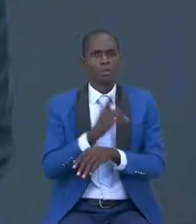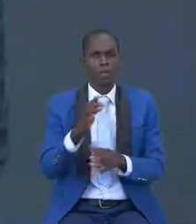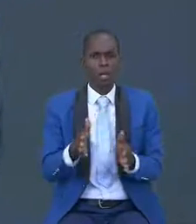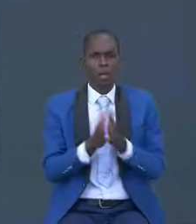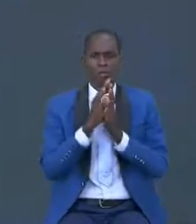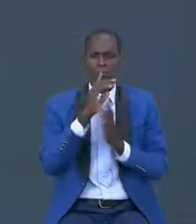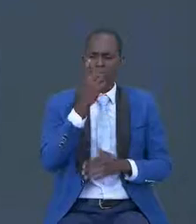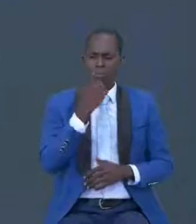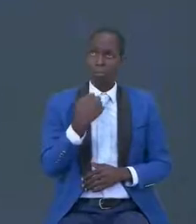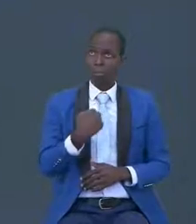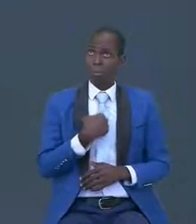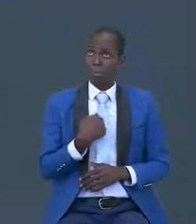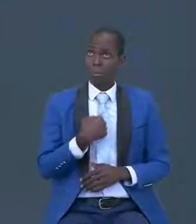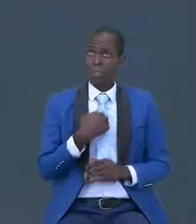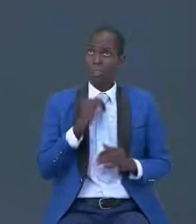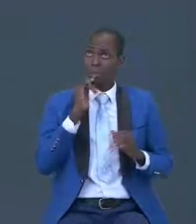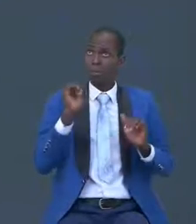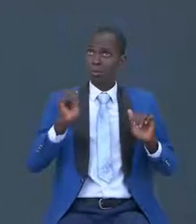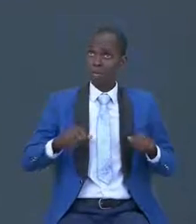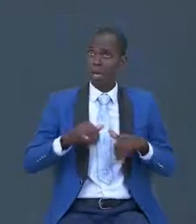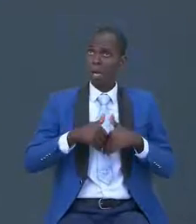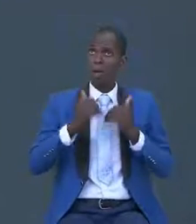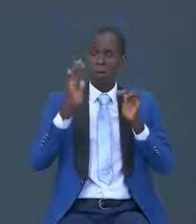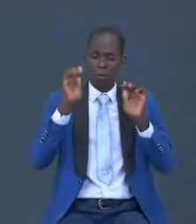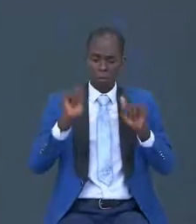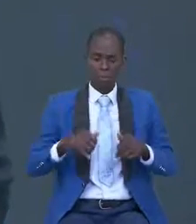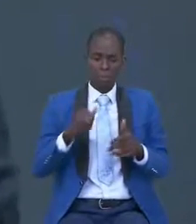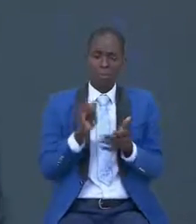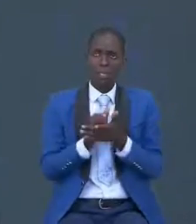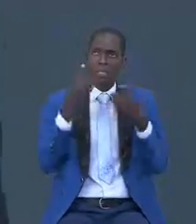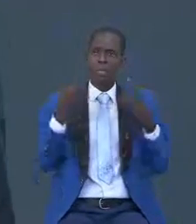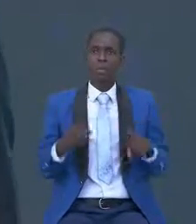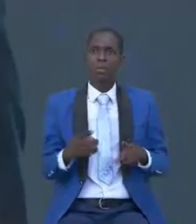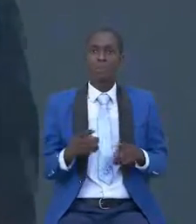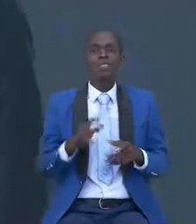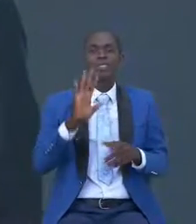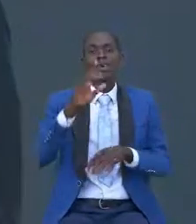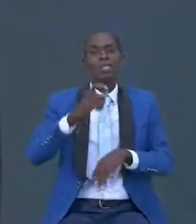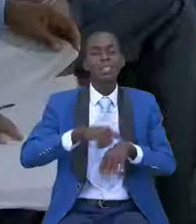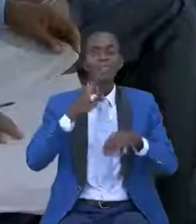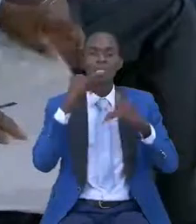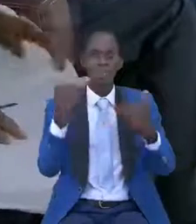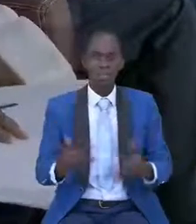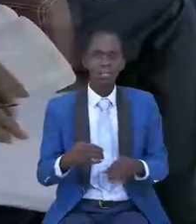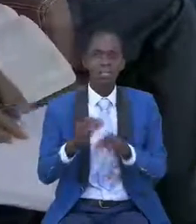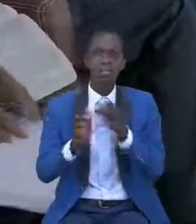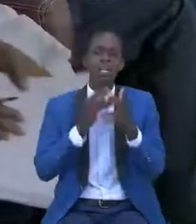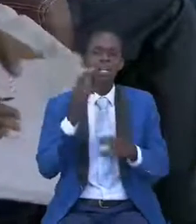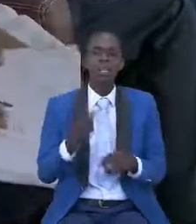parmi les gens, comment cela se ferait-il? Ton heure a sonné.